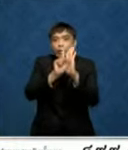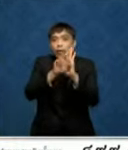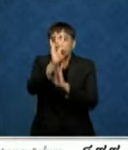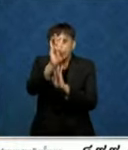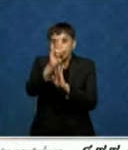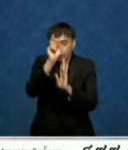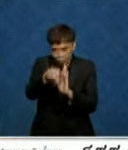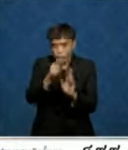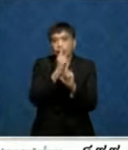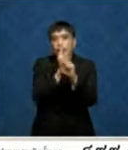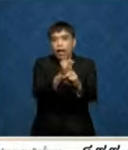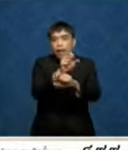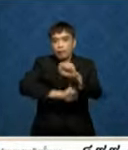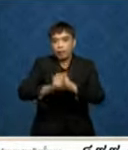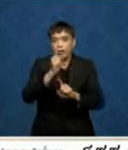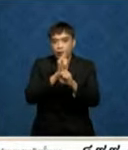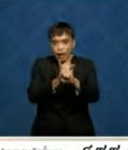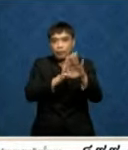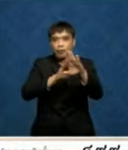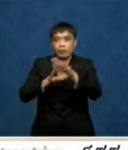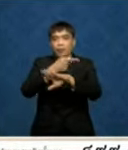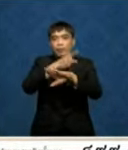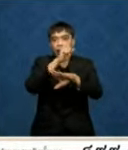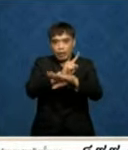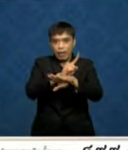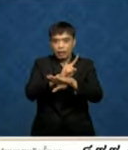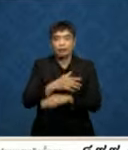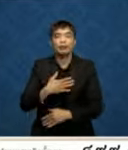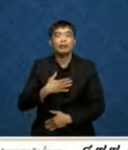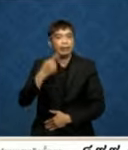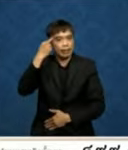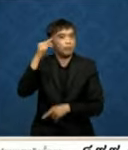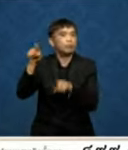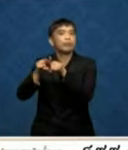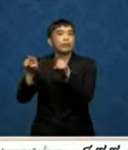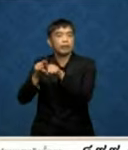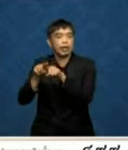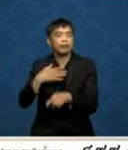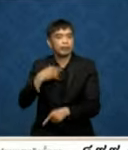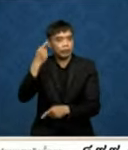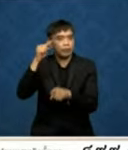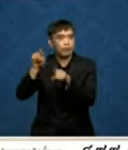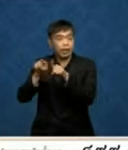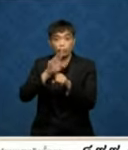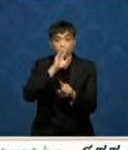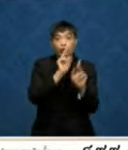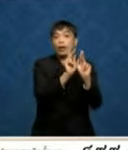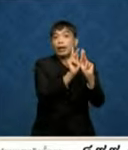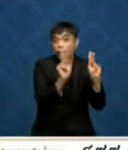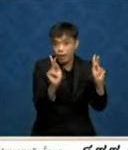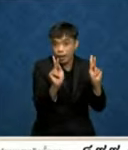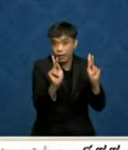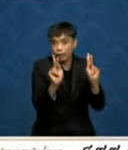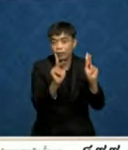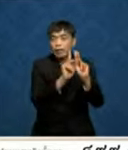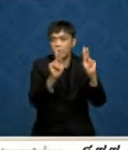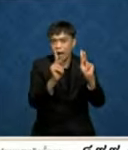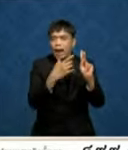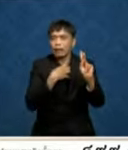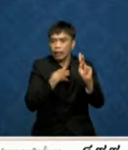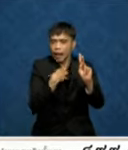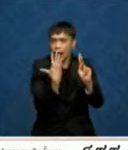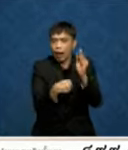ธาน ครับยินดีครับก็เห็นด้วยนะครับกับท่านชัยวัฒนานะครับถ้าเกิดกรรมธิการท่านใดต้องการเวลาที่มากขึ้